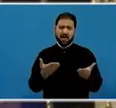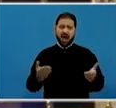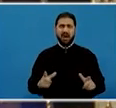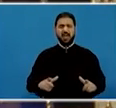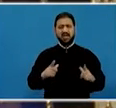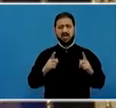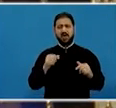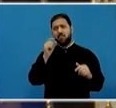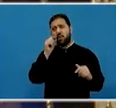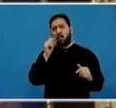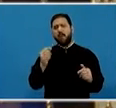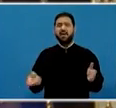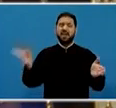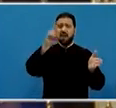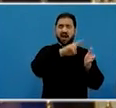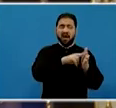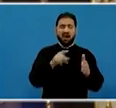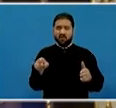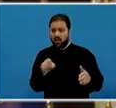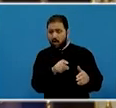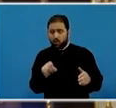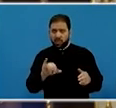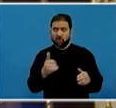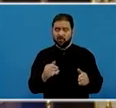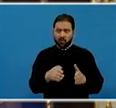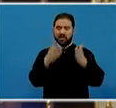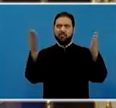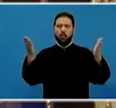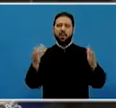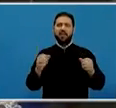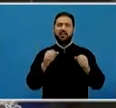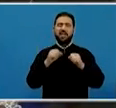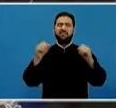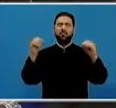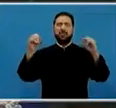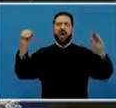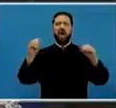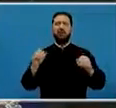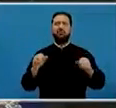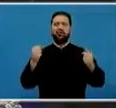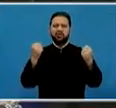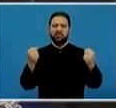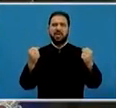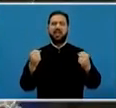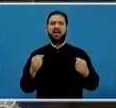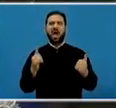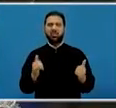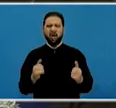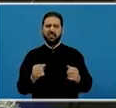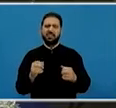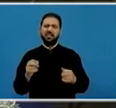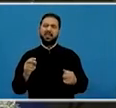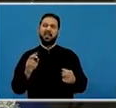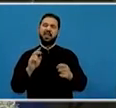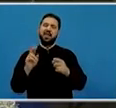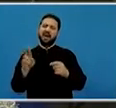oamenii încă vor căuta și vor descoperi, vor dezvolta, vor întări și această relație a prieteniei